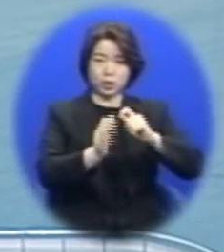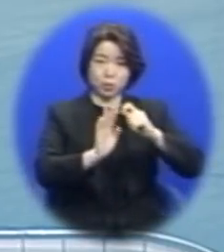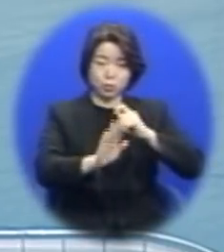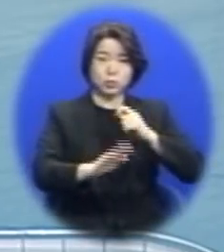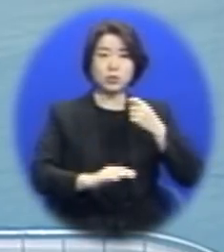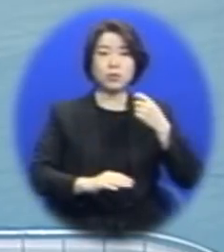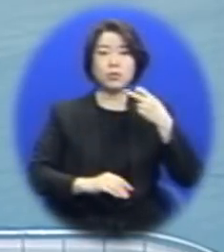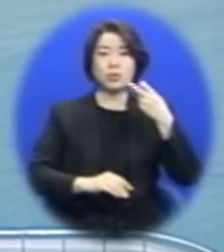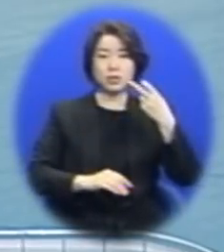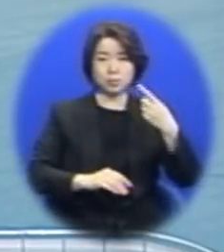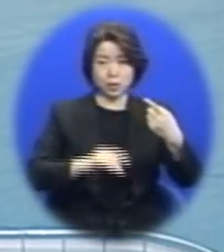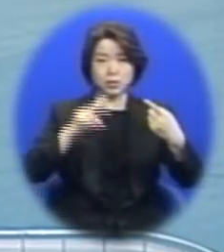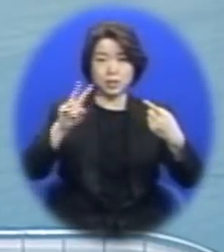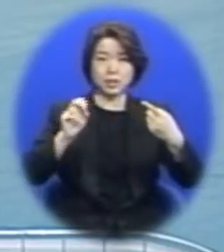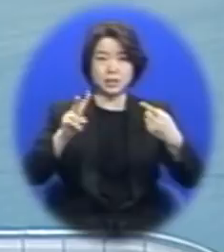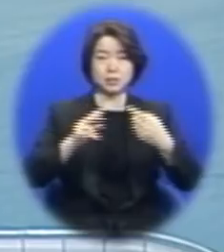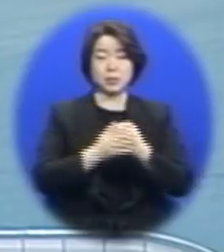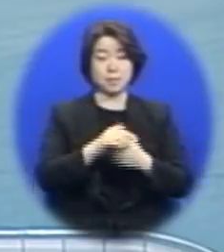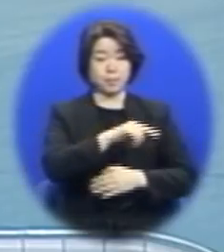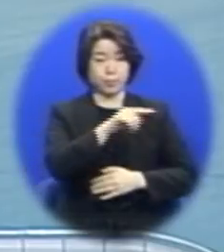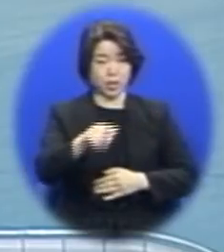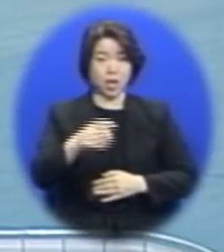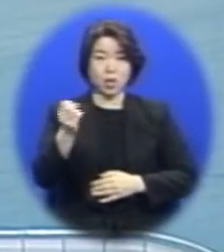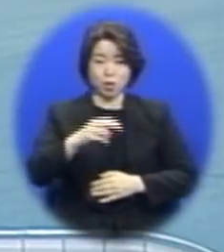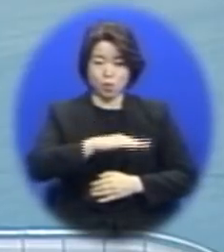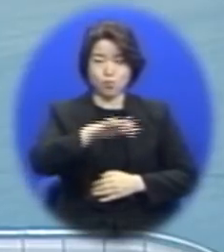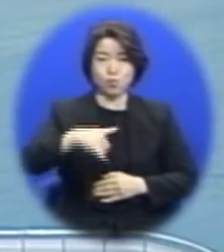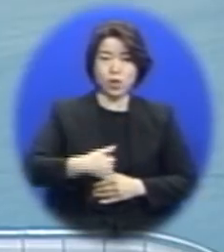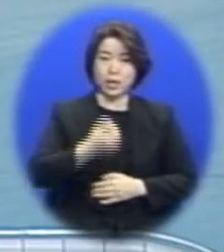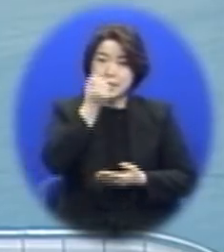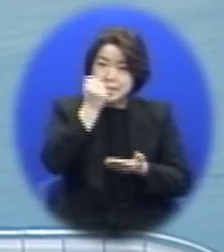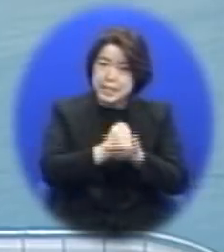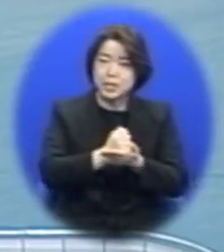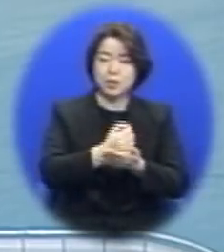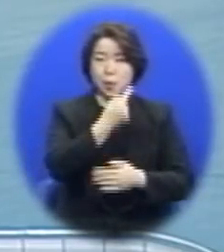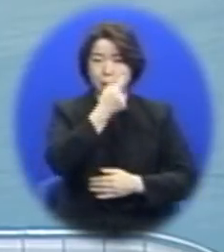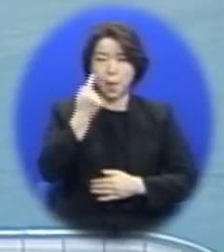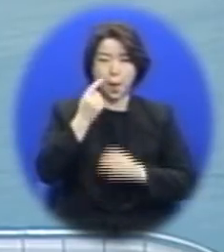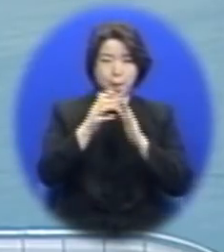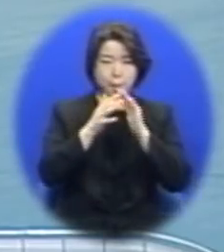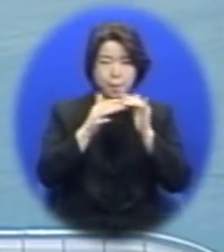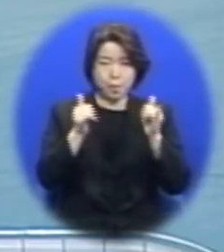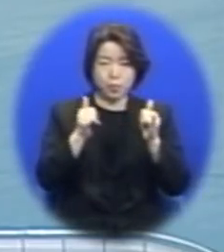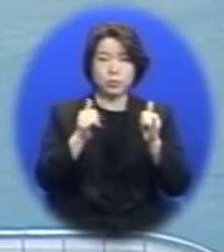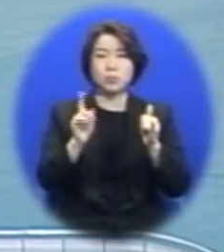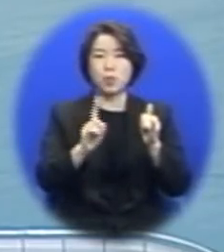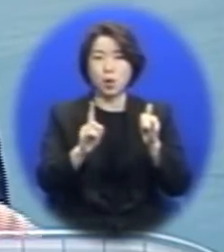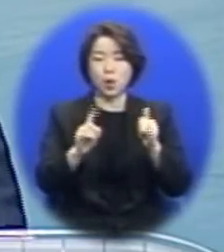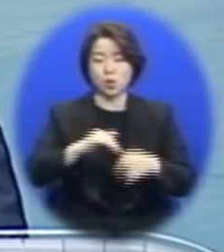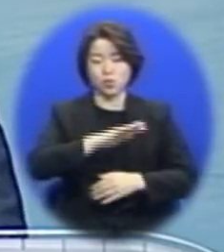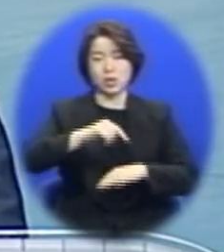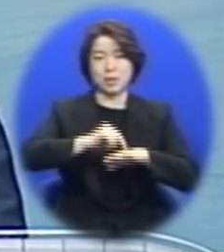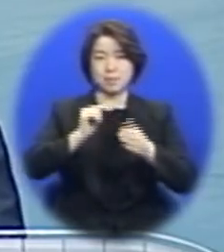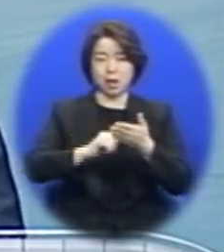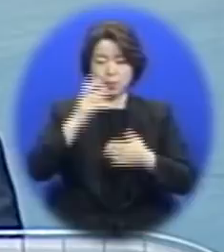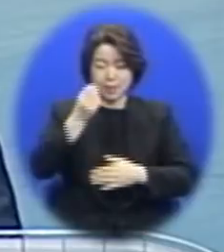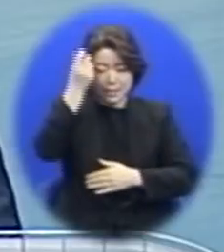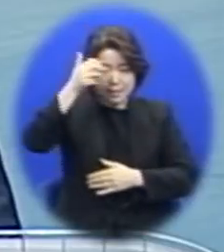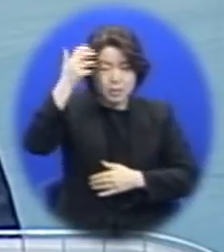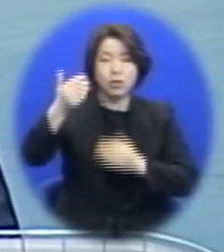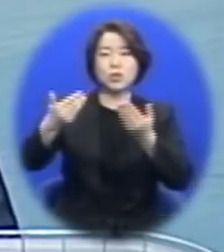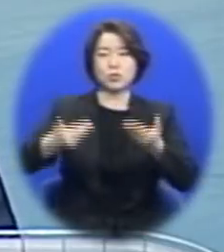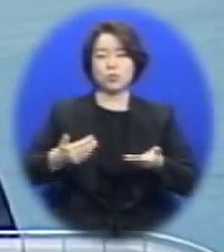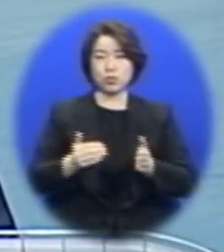그가 또한 우리에게 인치시고 보증으로 우리 마음에 성령을 주셨느니라. 에베소서 1장